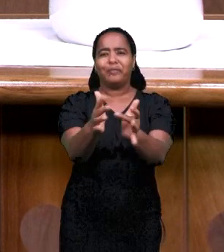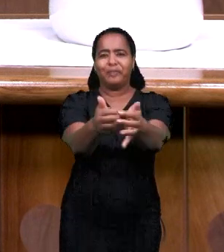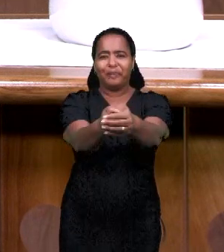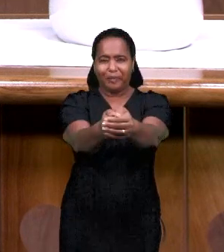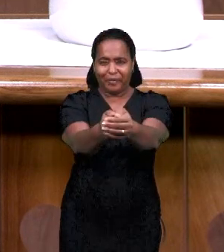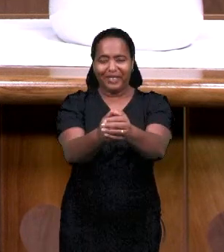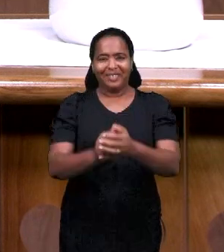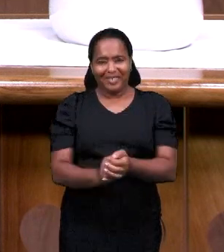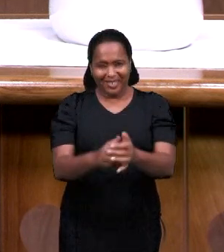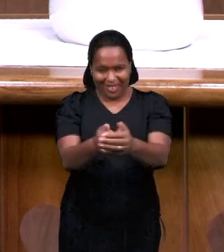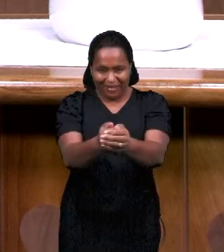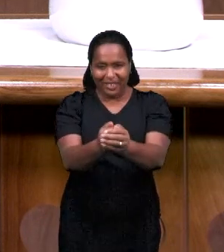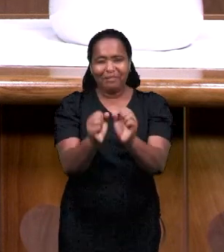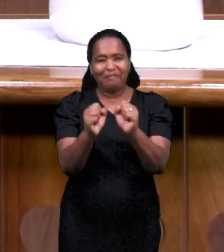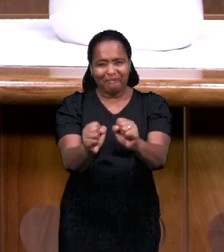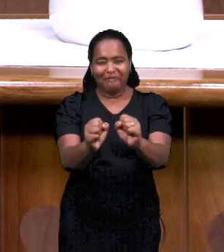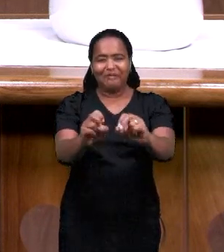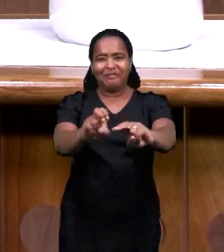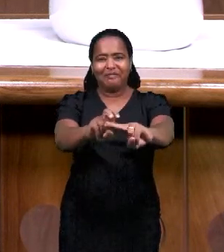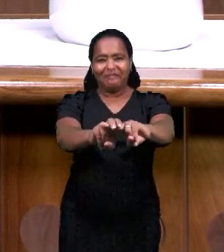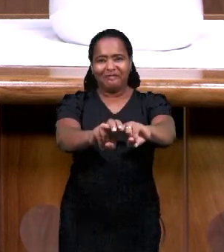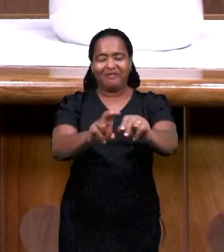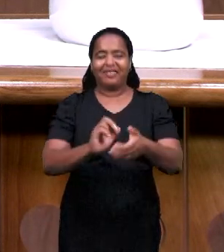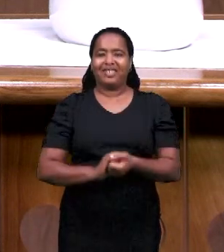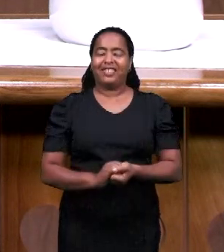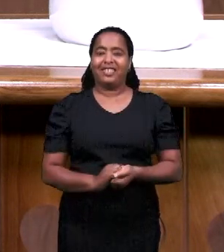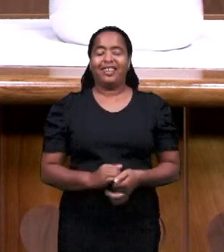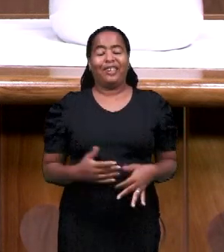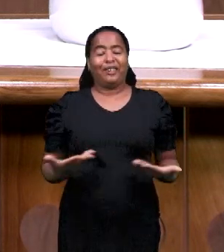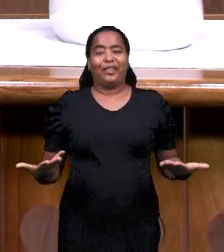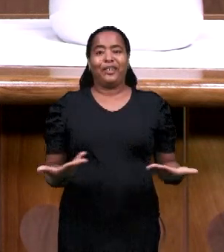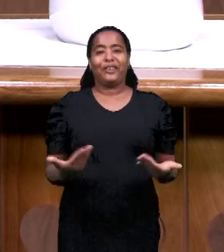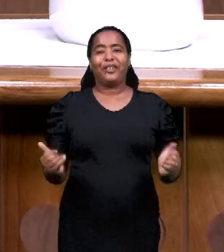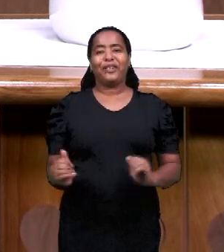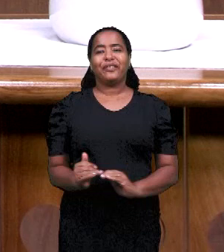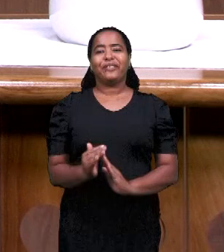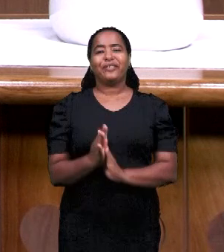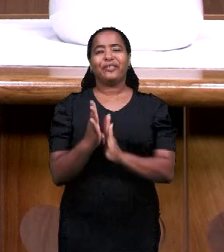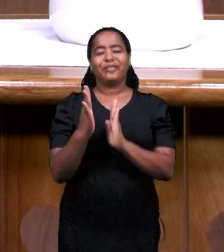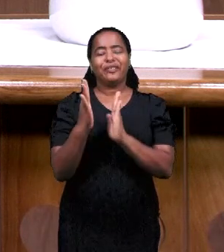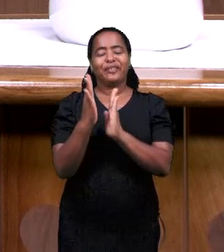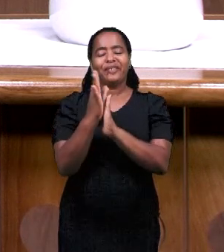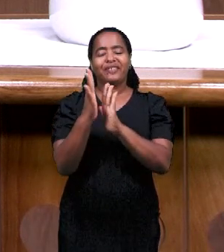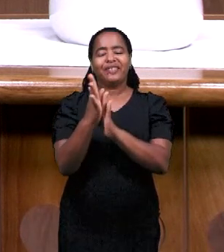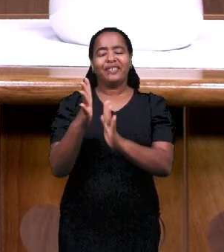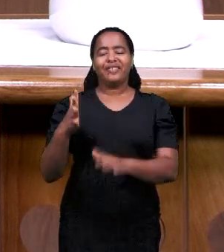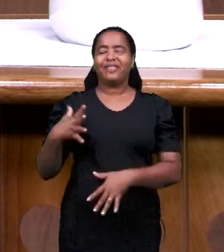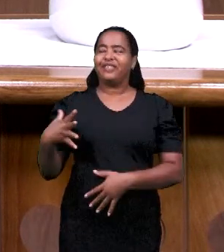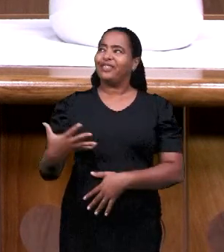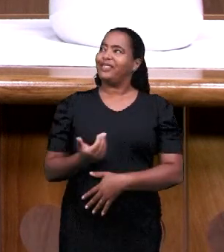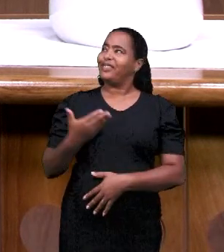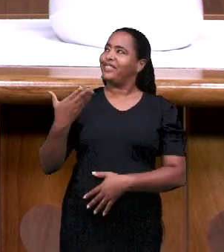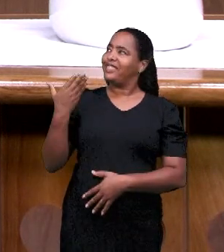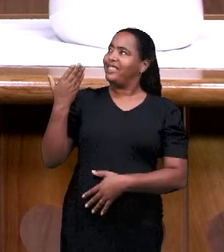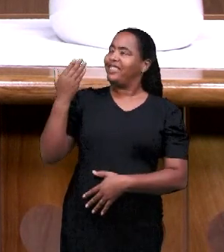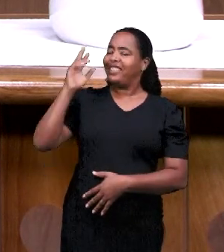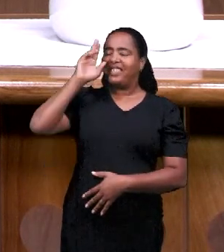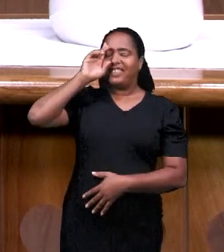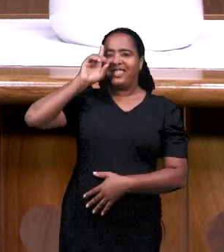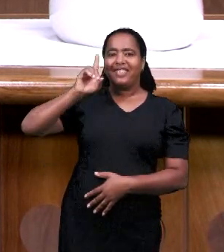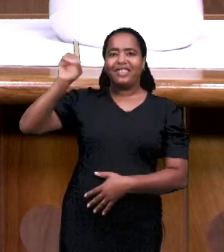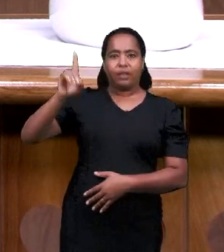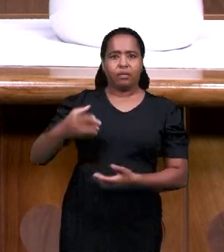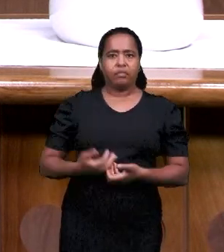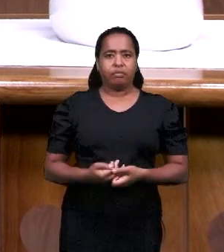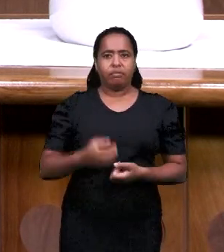peuvent s'asseoir. Nous allons louer le Seigneur. Nous allons chanter un chant de louange, d'adoration au nom de notre Dieu. Le Saint-Esprit de